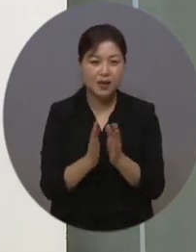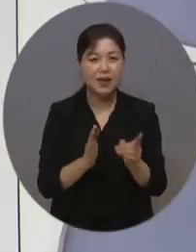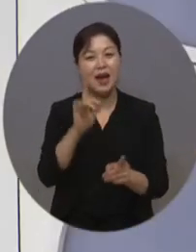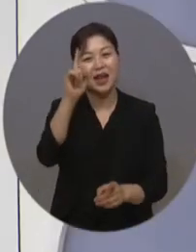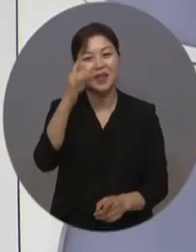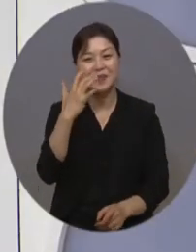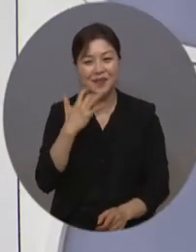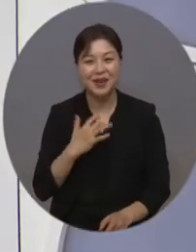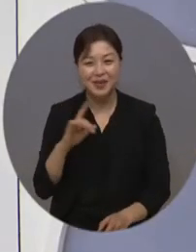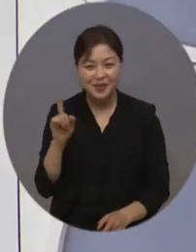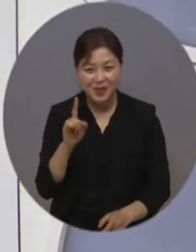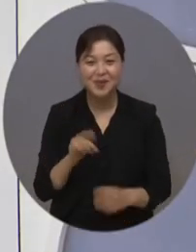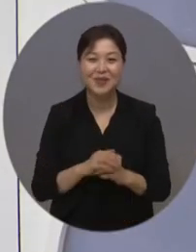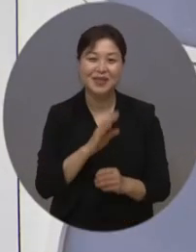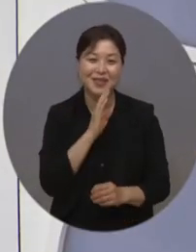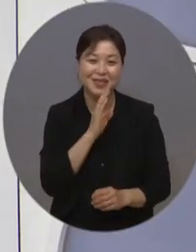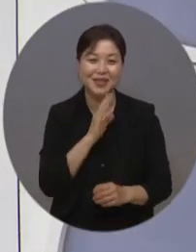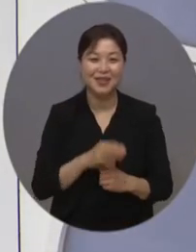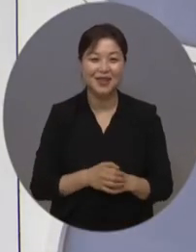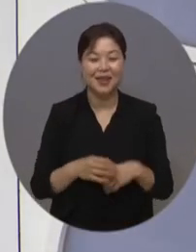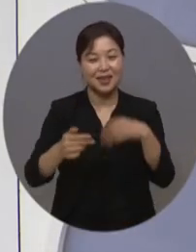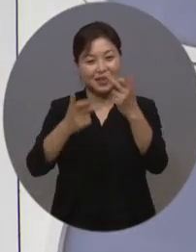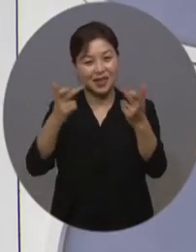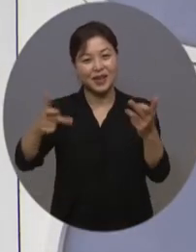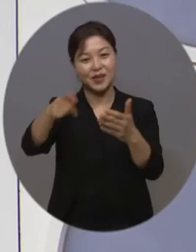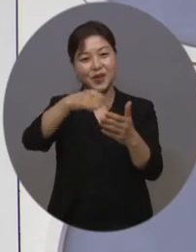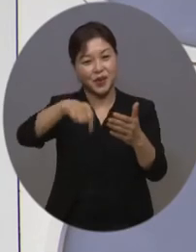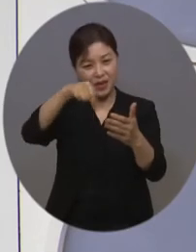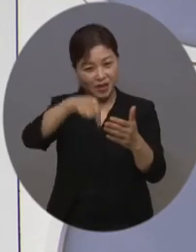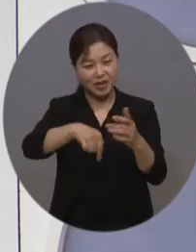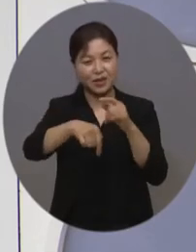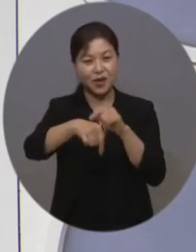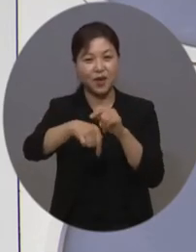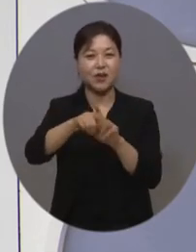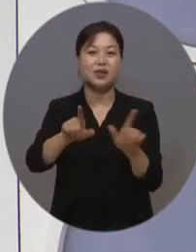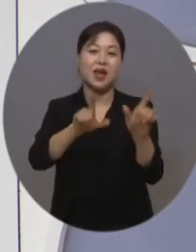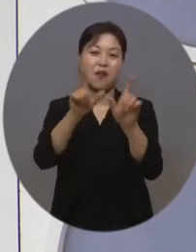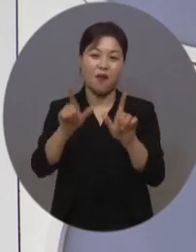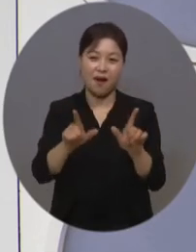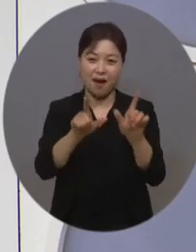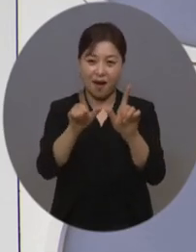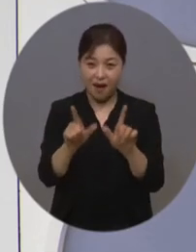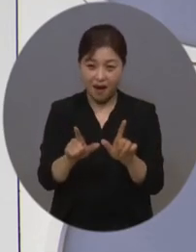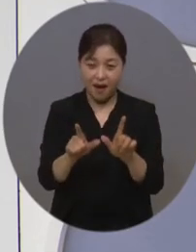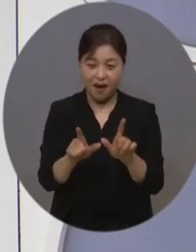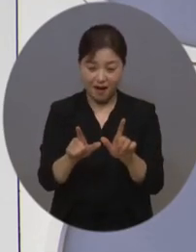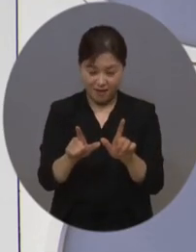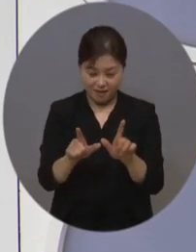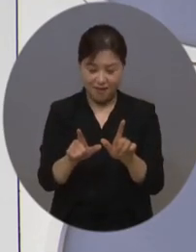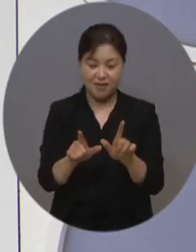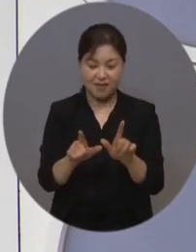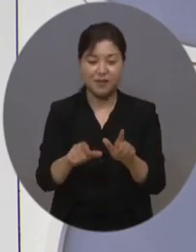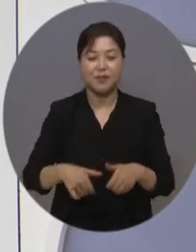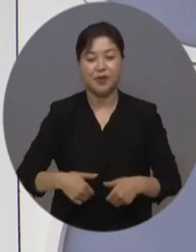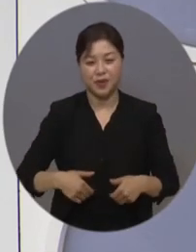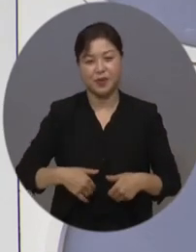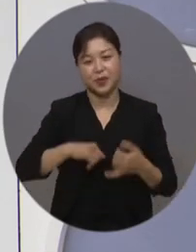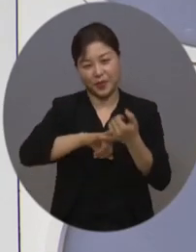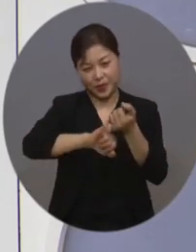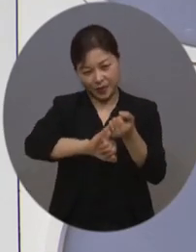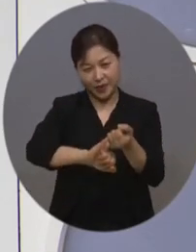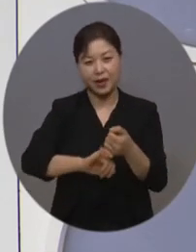됩니다. 사실은요. 예. 예. 자연 속에서 얼마간 생활을 해라. 하는 이야기가 꼭 나옵니다. 예. 왜냐하면